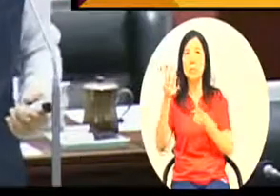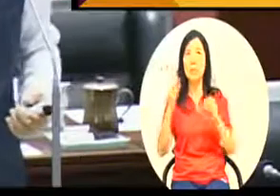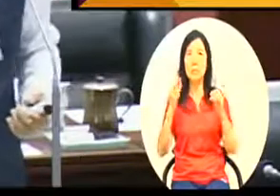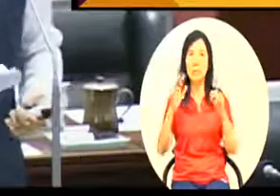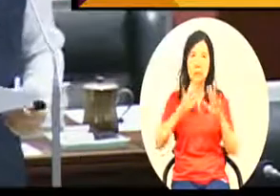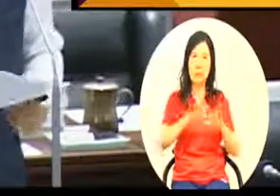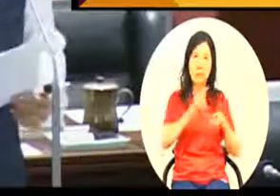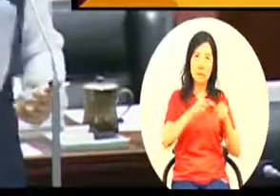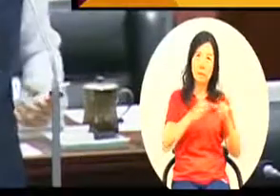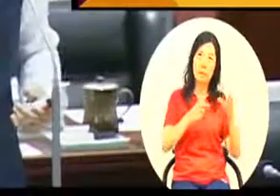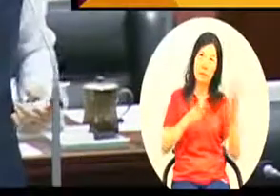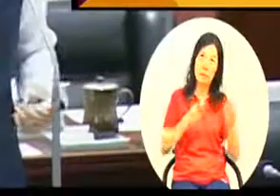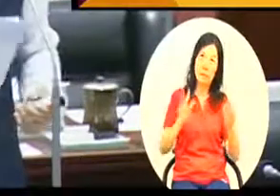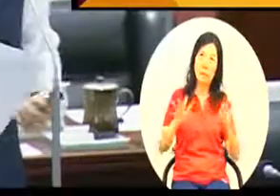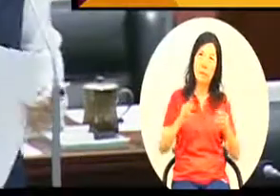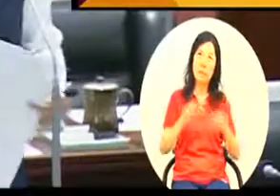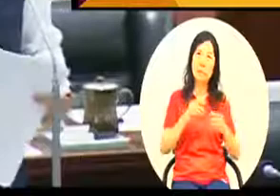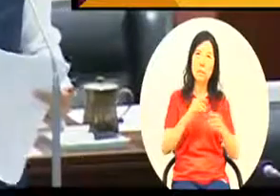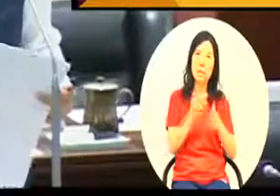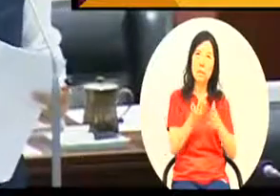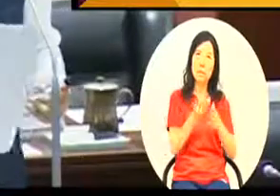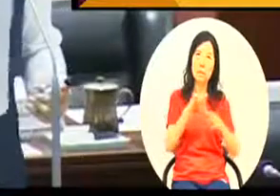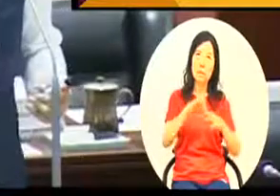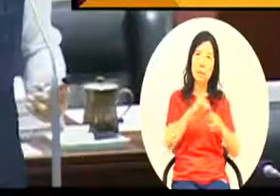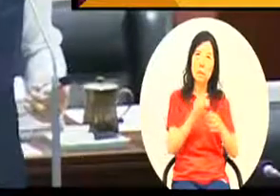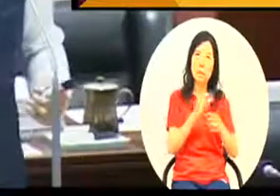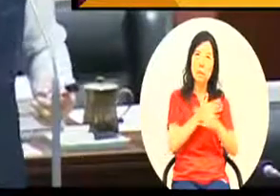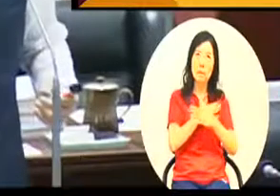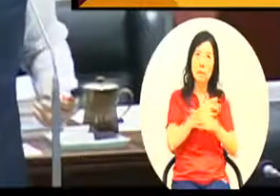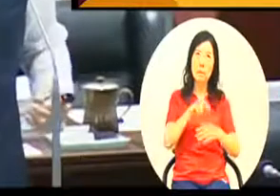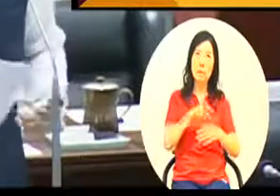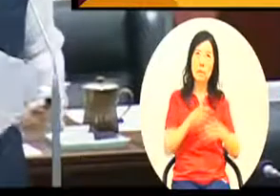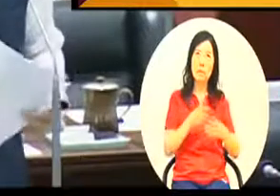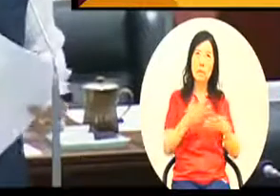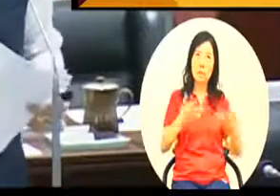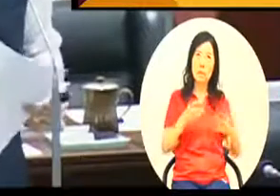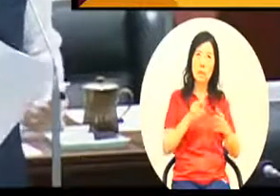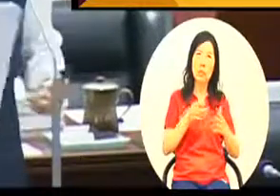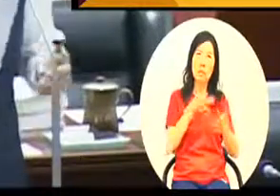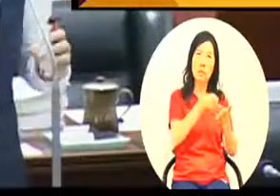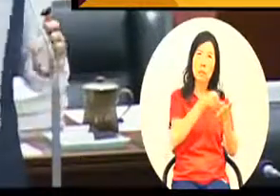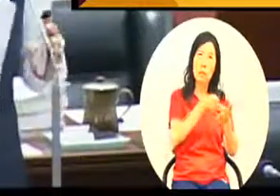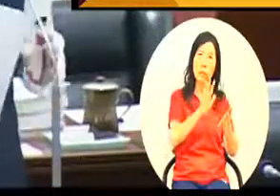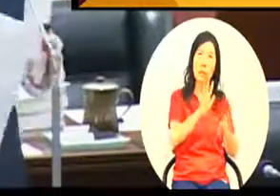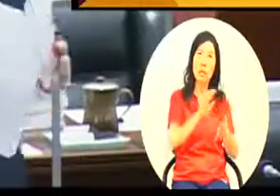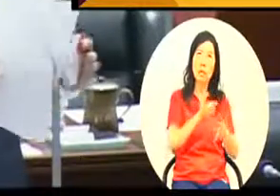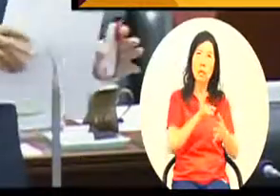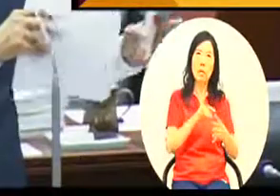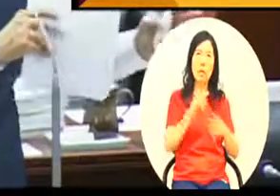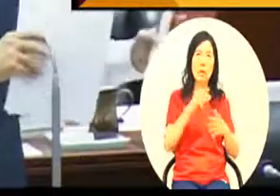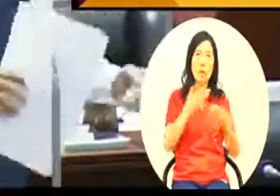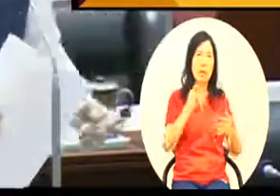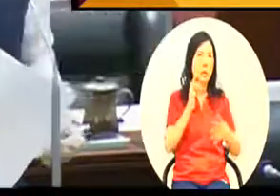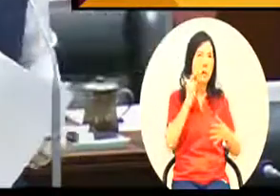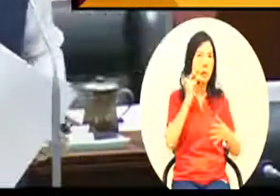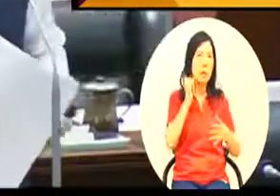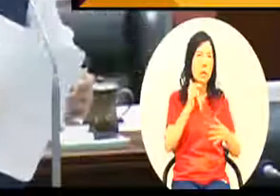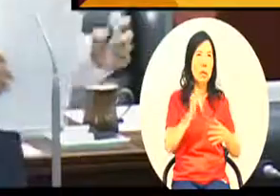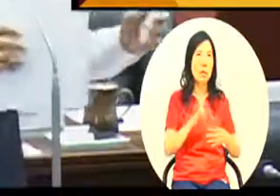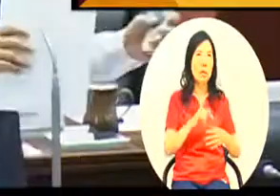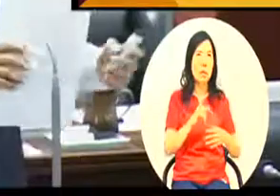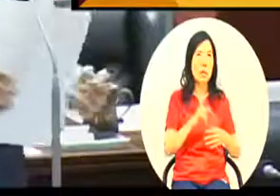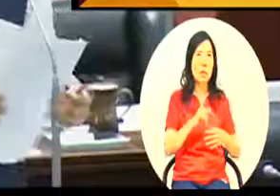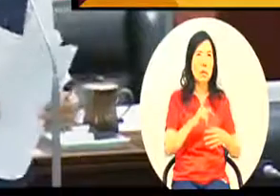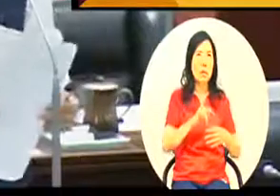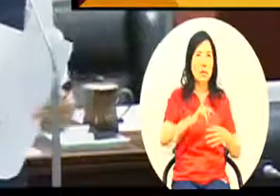啊，前金幼儿园一定很多人去报名，所以呢他们很多父母就已经先改